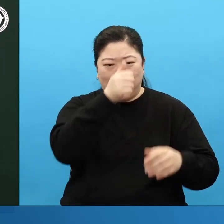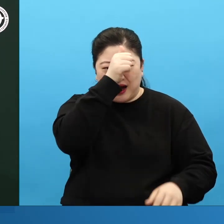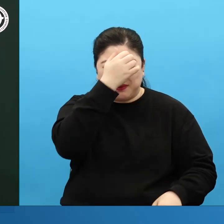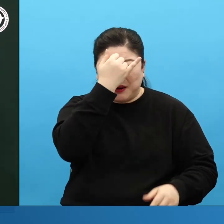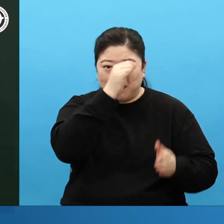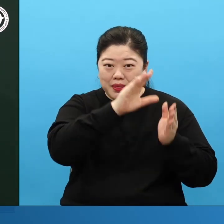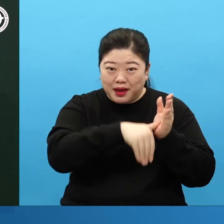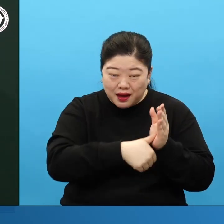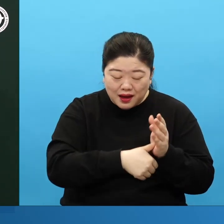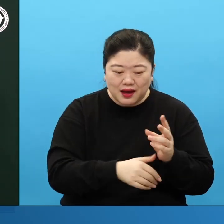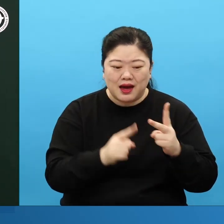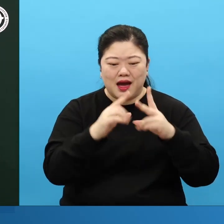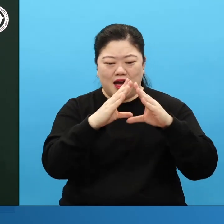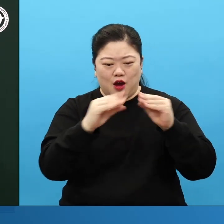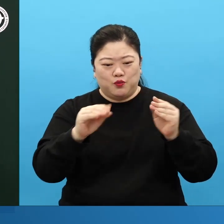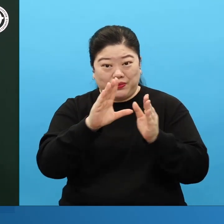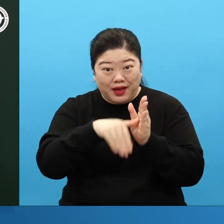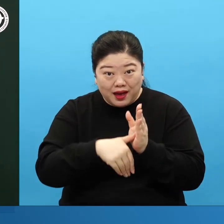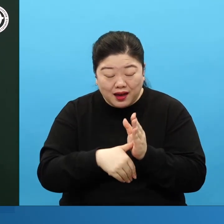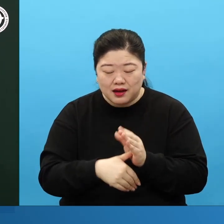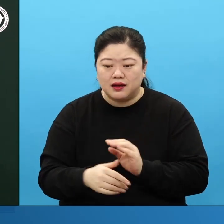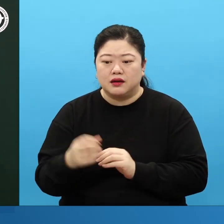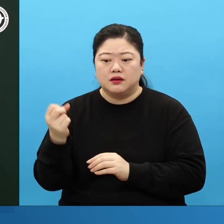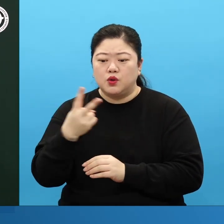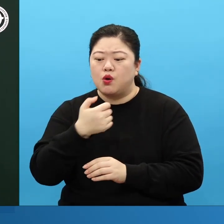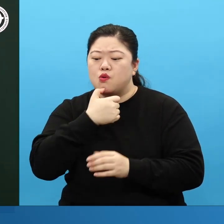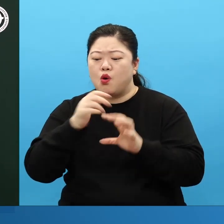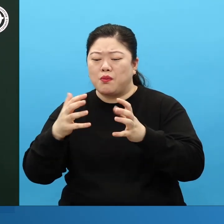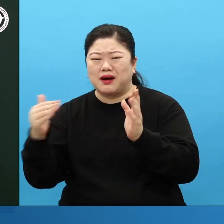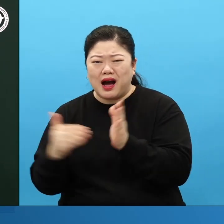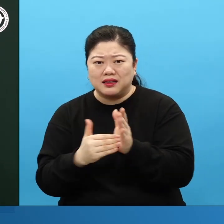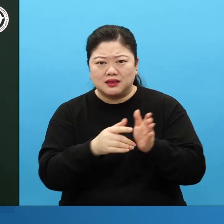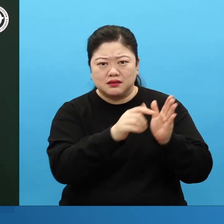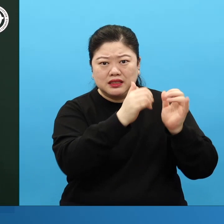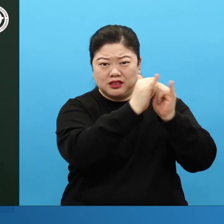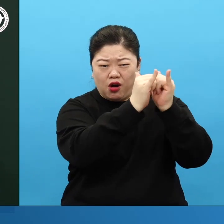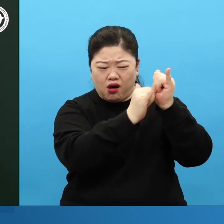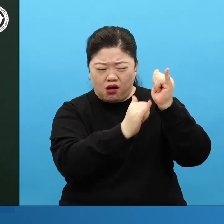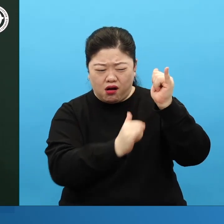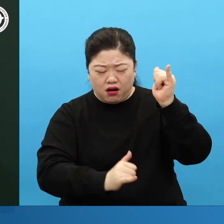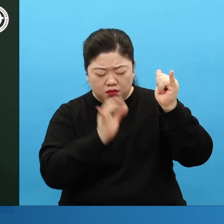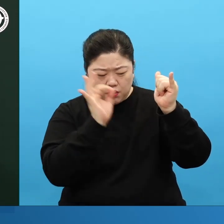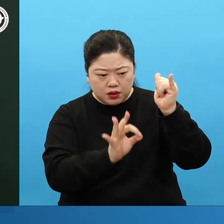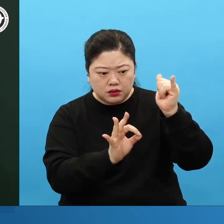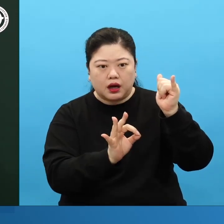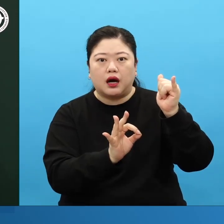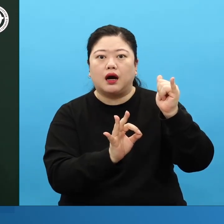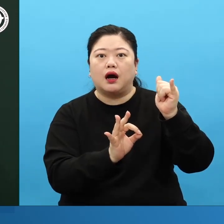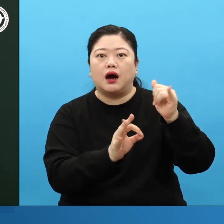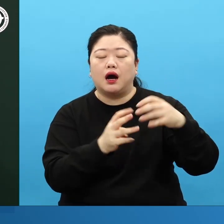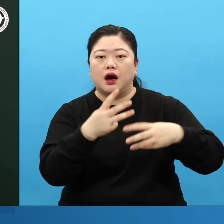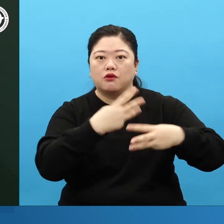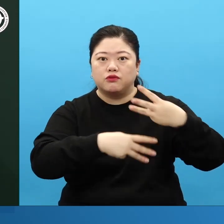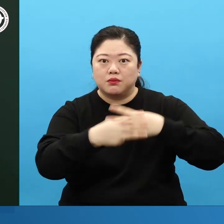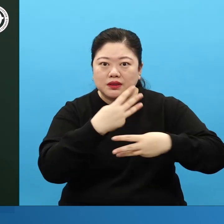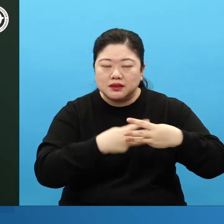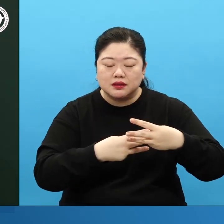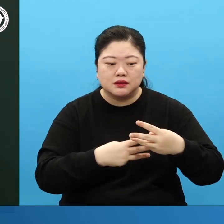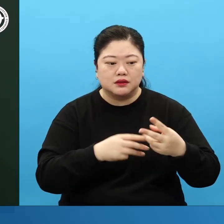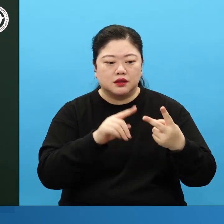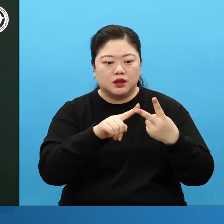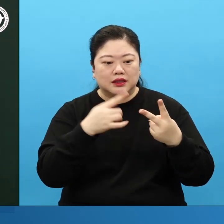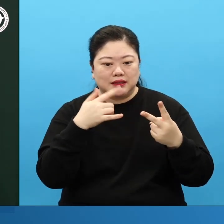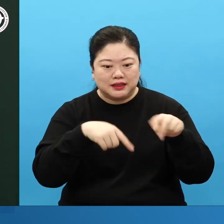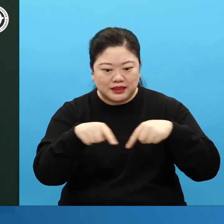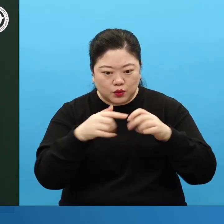desde antes de la época de Egipto hasta Roma, por eso podemos ver algo que es muy importante en verdad. 여기서 벌써 나는 뭐가 좋다가 나와요. Y aquí podemos ver, esto es bueno para